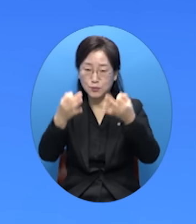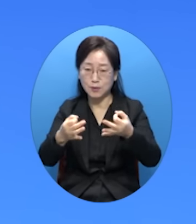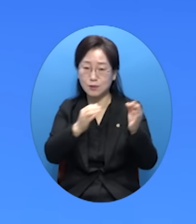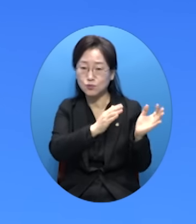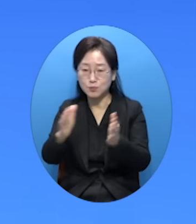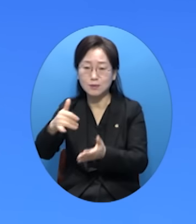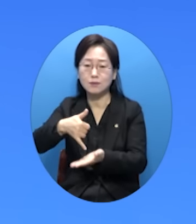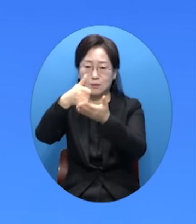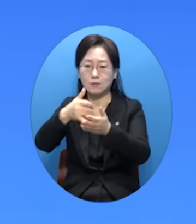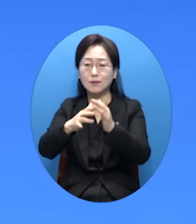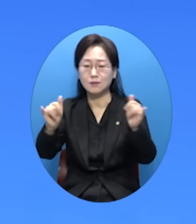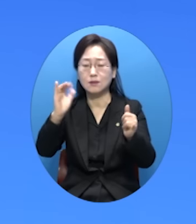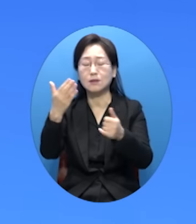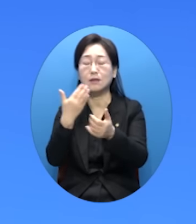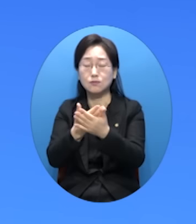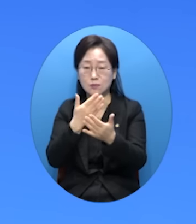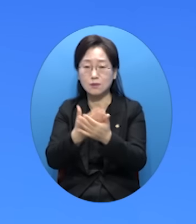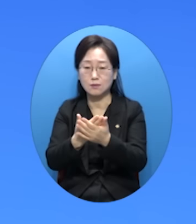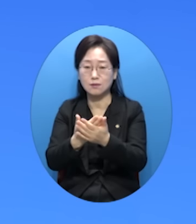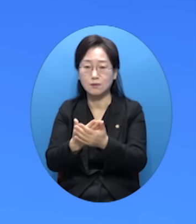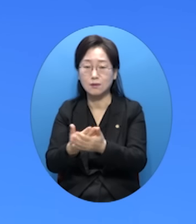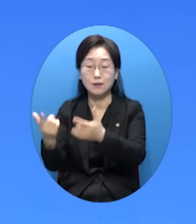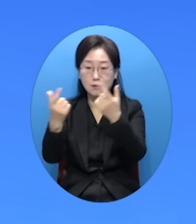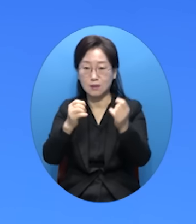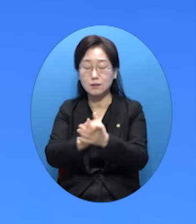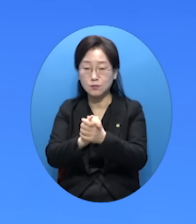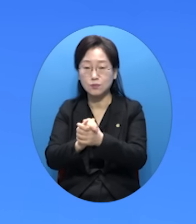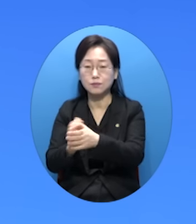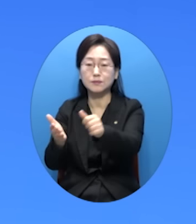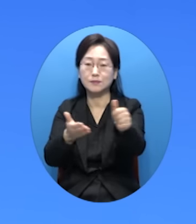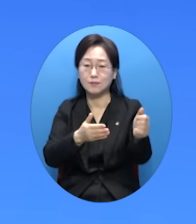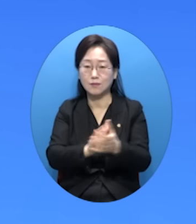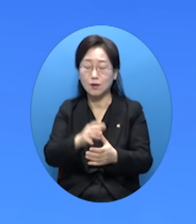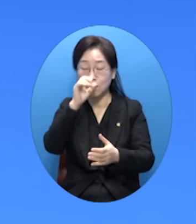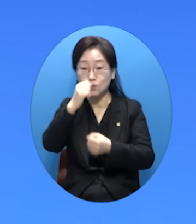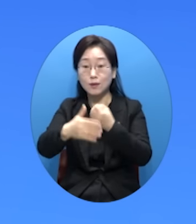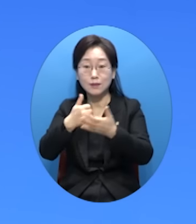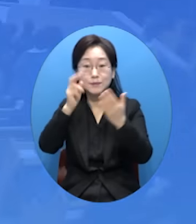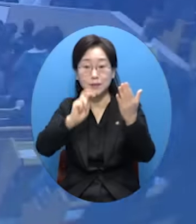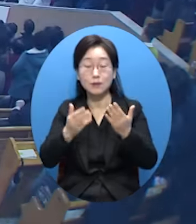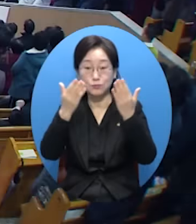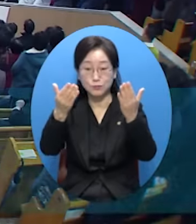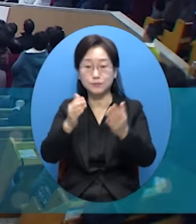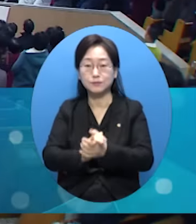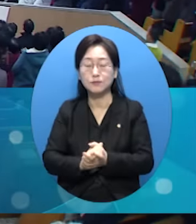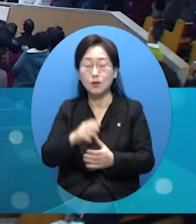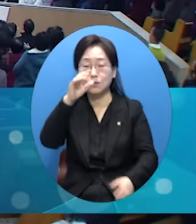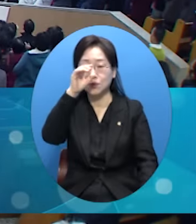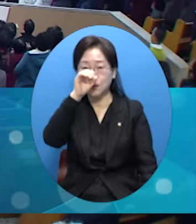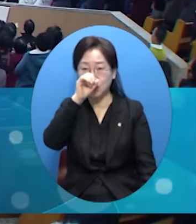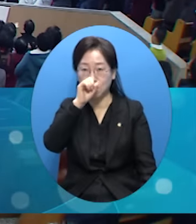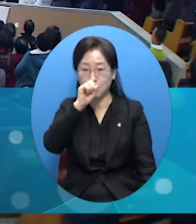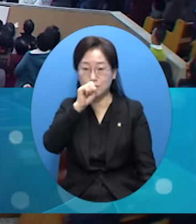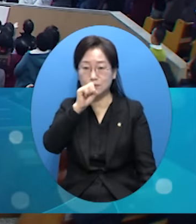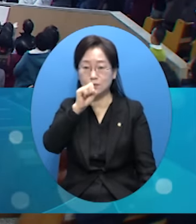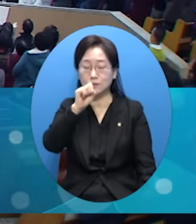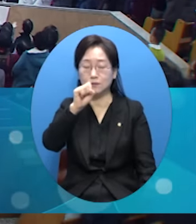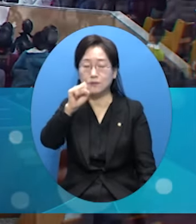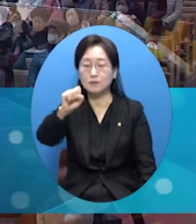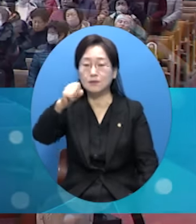준비된 인격자들에게 되게 해달라고 우리 함께 기도해야 될 것입니다. 좋으신 하나님 찬양하고 기도하겠습니다.